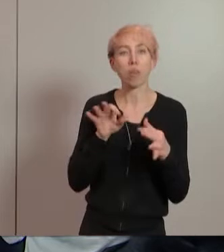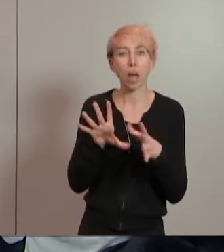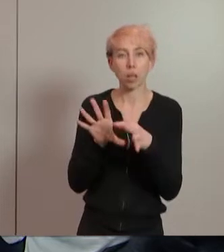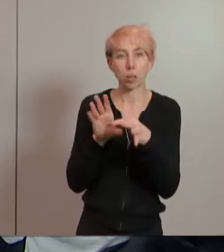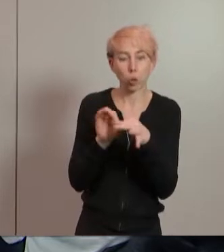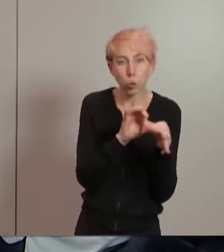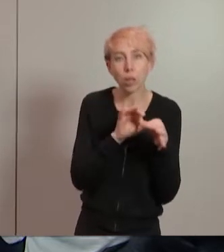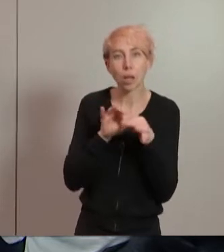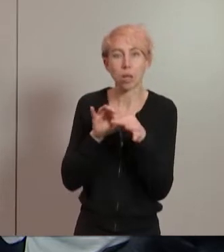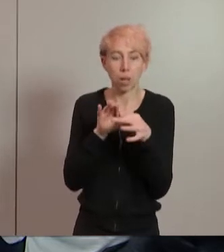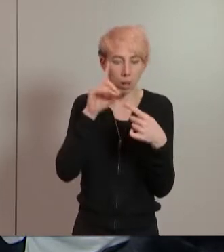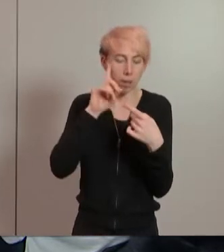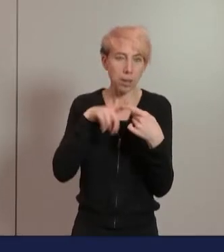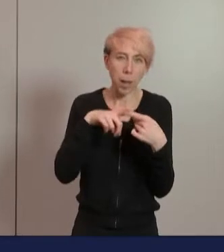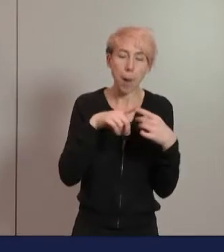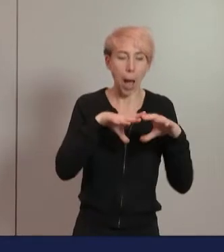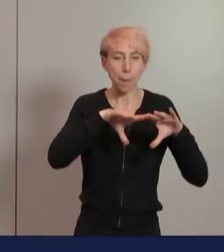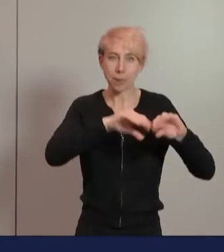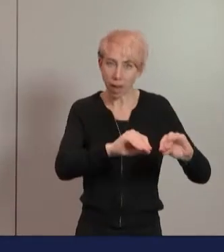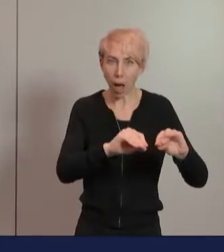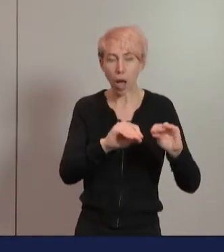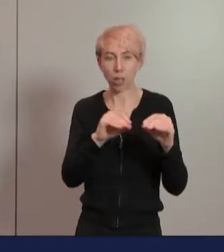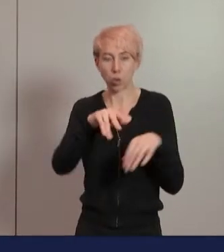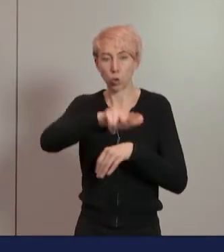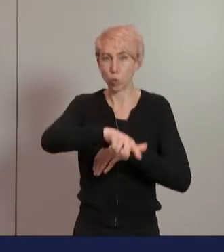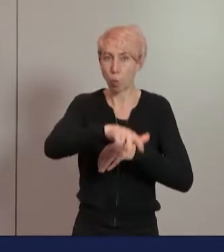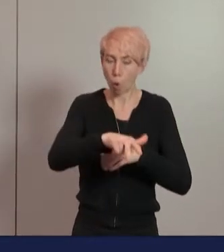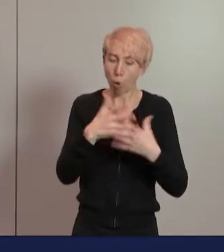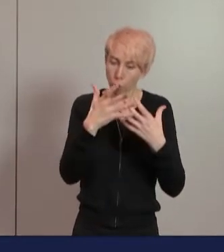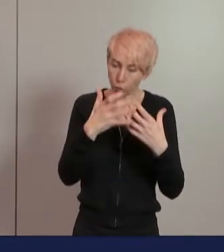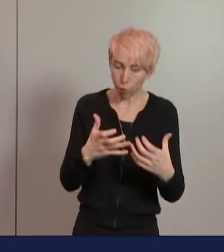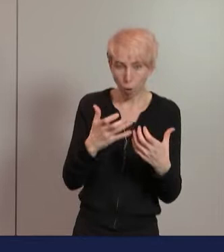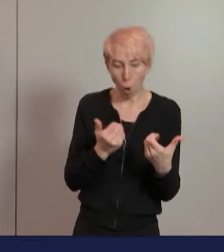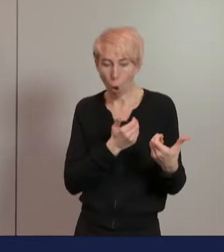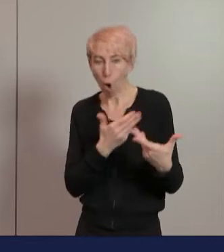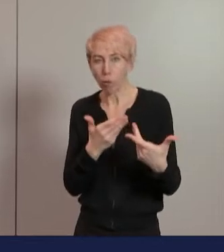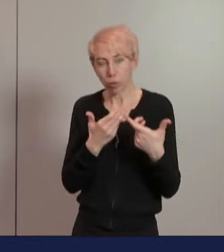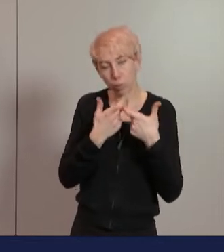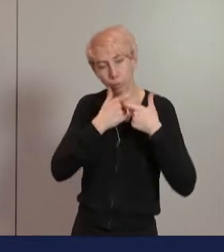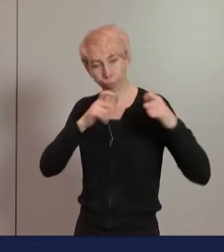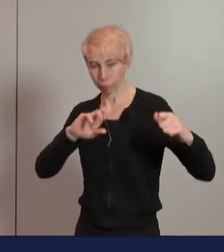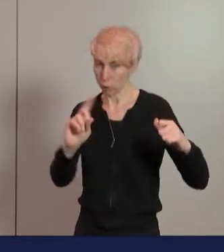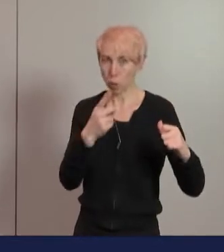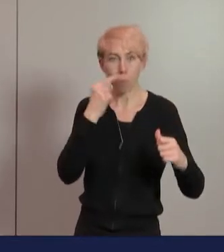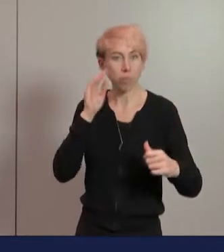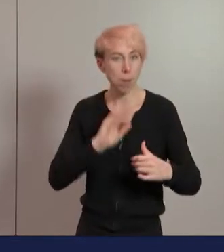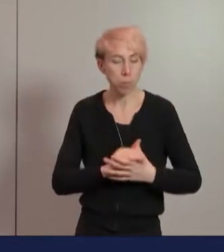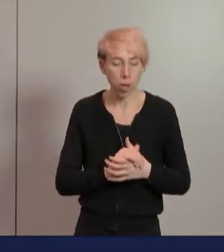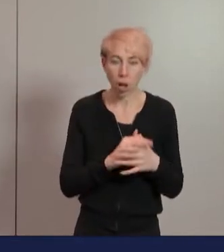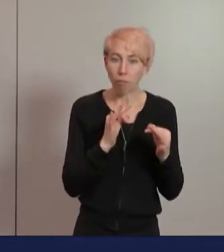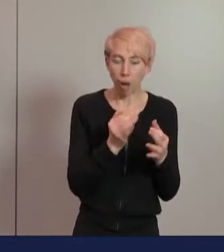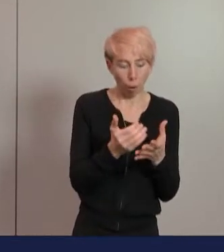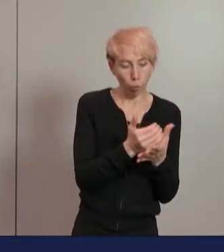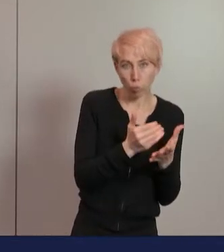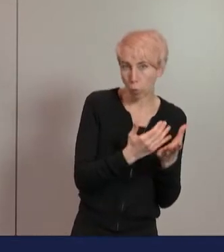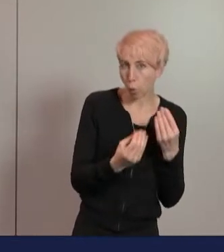sur le volet habitat et logement, nous mettrons l'accent sur le développement d'une offre accessible à toutes et tous, que ce soit en niveau de revenu ou pour les